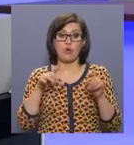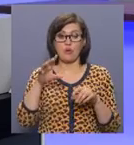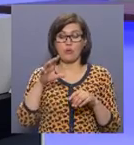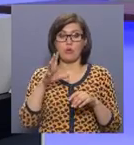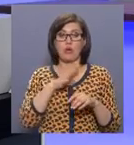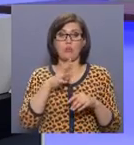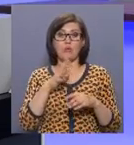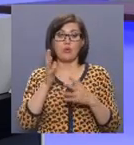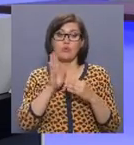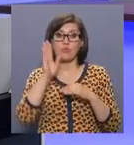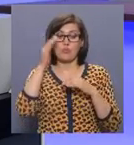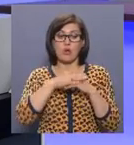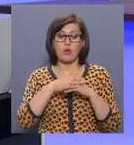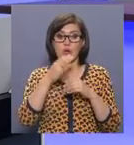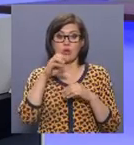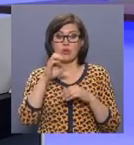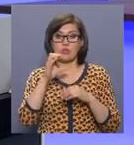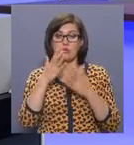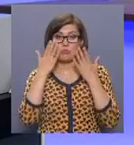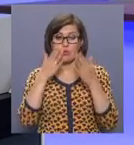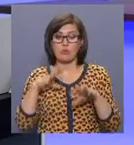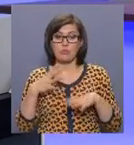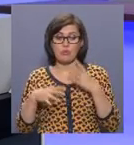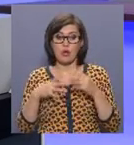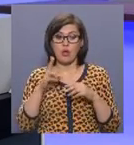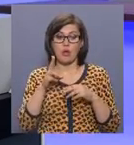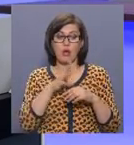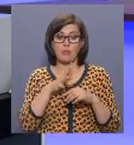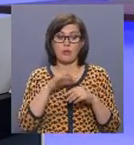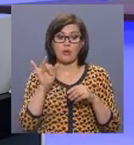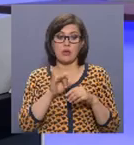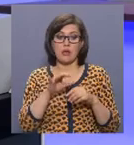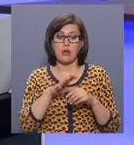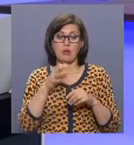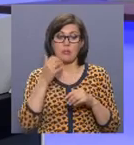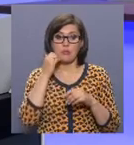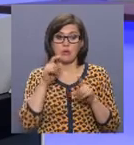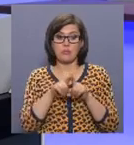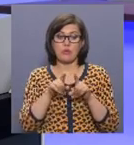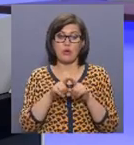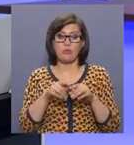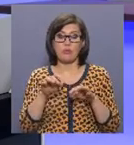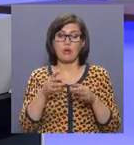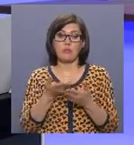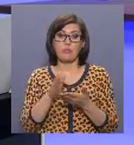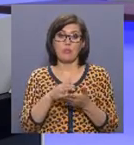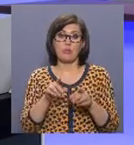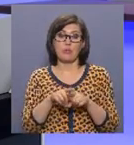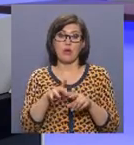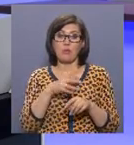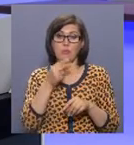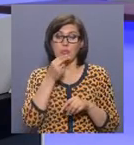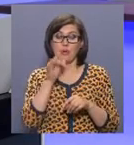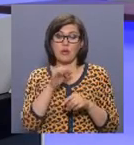күлкі көрмей күндіз түні тесті жатта білек, ал біреулер апам бауырсақ пістірді деп санап шығам дейді. Сонда 10 жыл